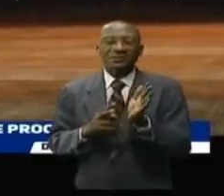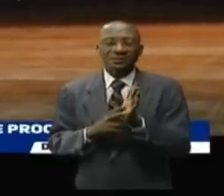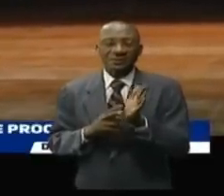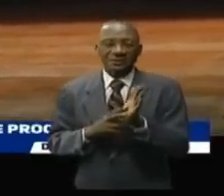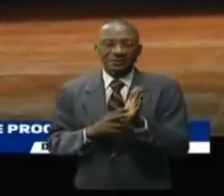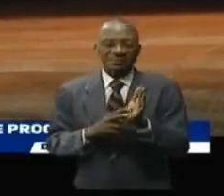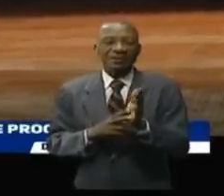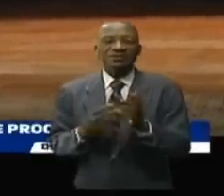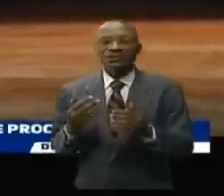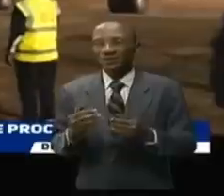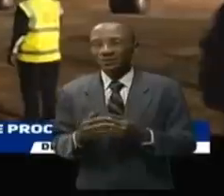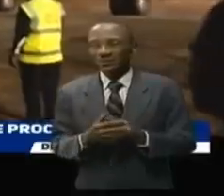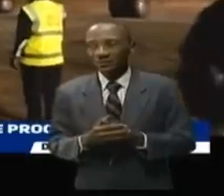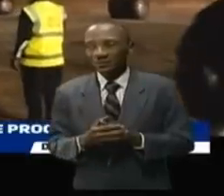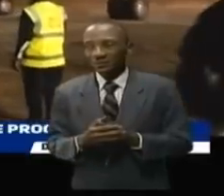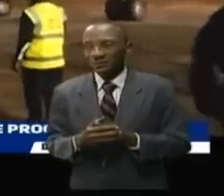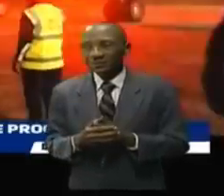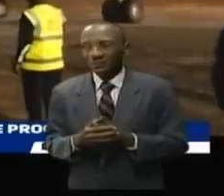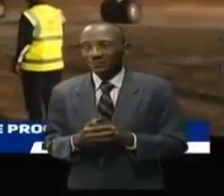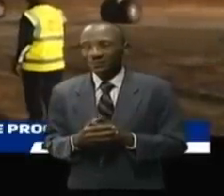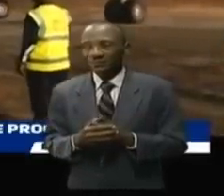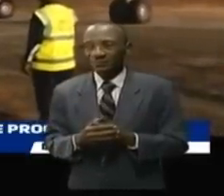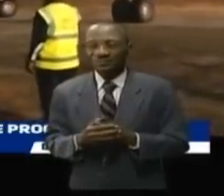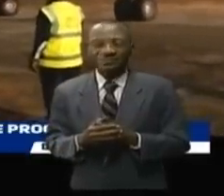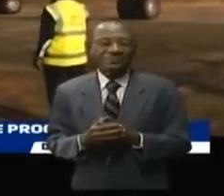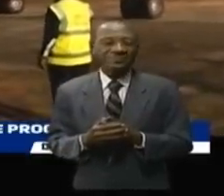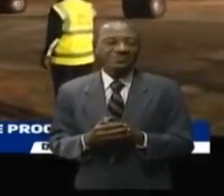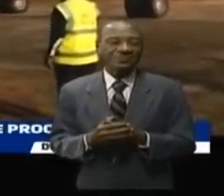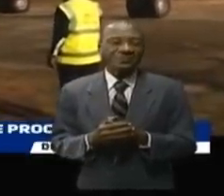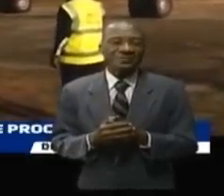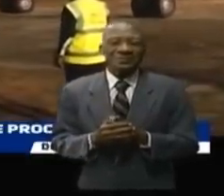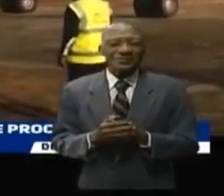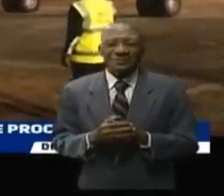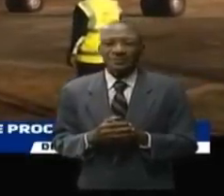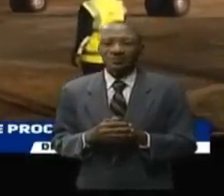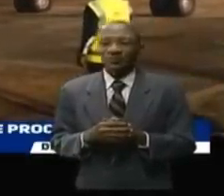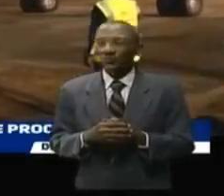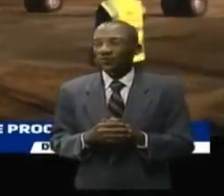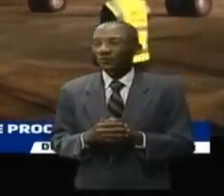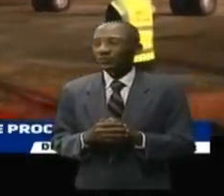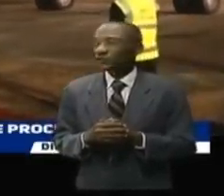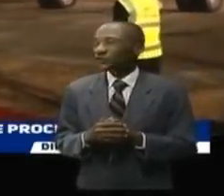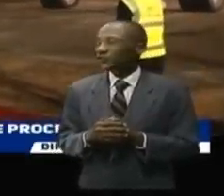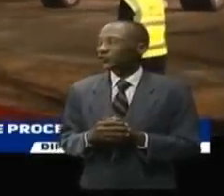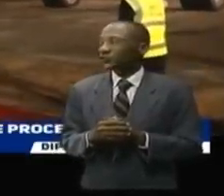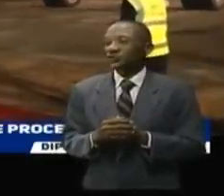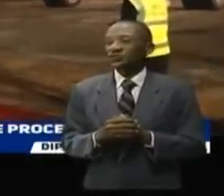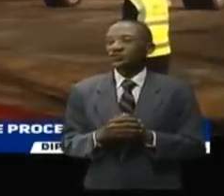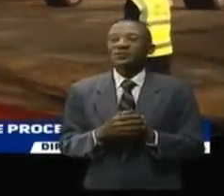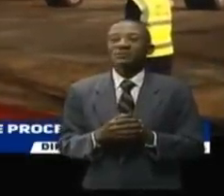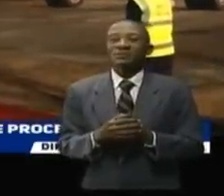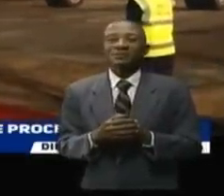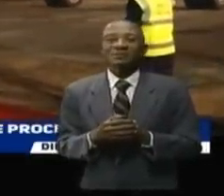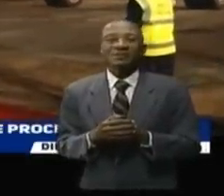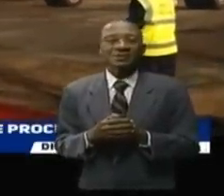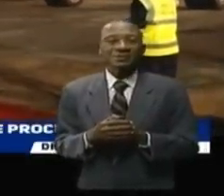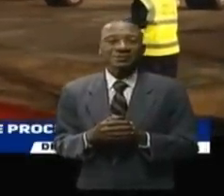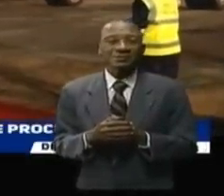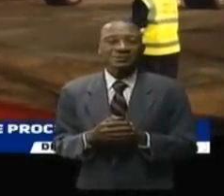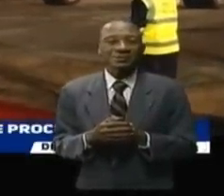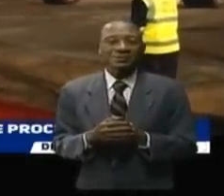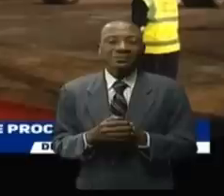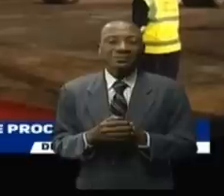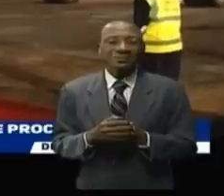pluie fine, que l'avion transportant à son bord le président nouvellement élu de la République du Kenya, William